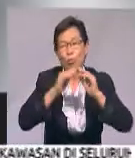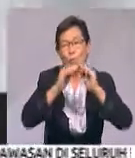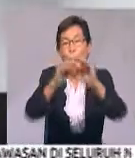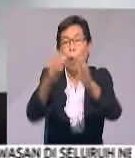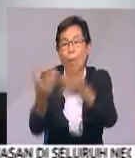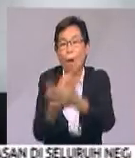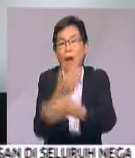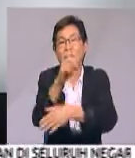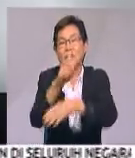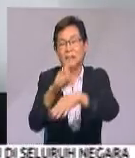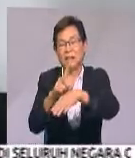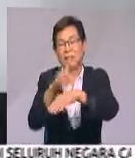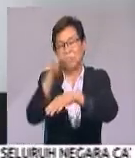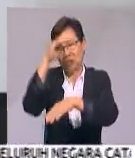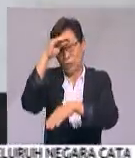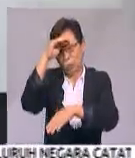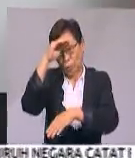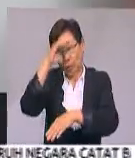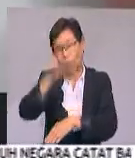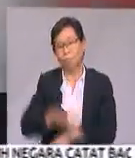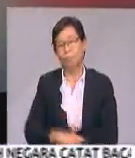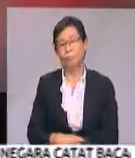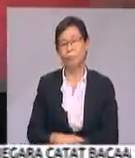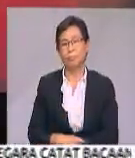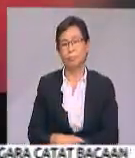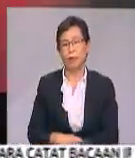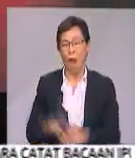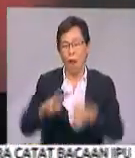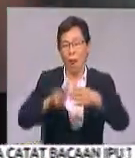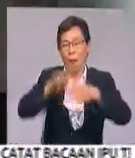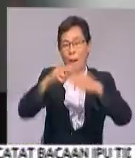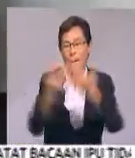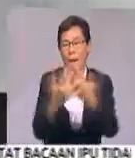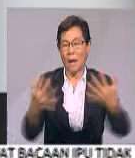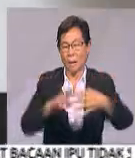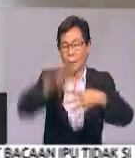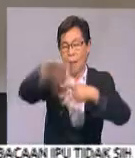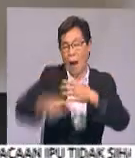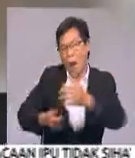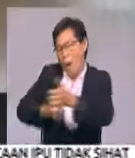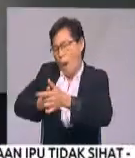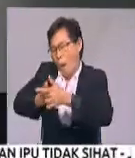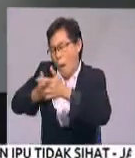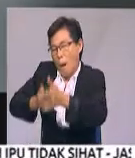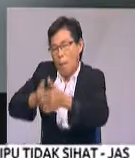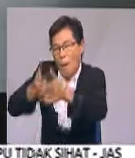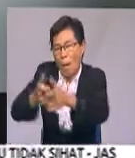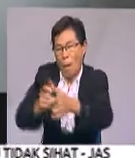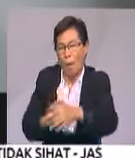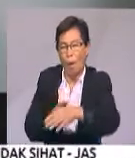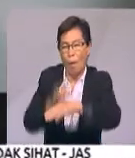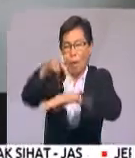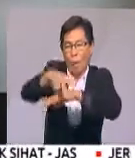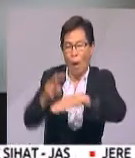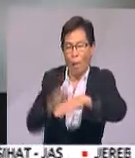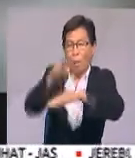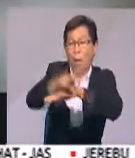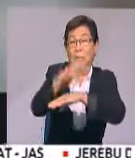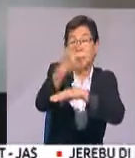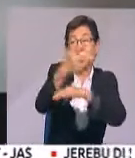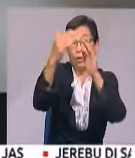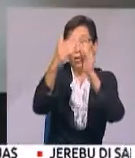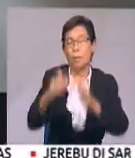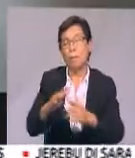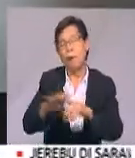di Gelang Patah, Johor. Ibarat atlet lompat pagar, lelaki tersebut berlari dengan merendah 3 pagar rumah penduduk. Namun